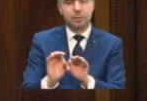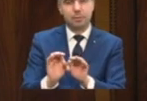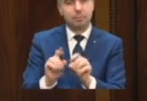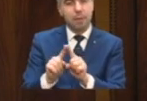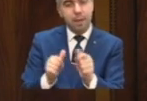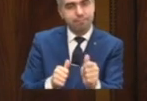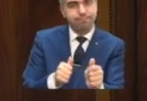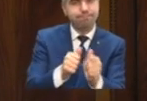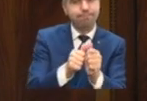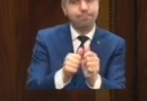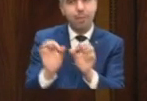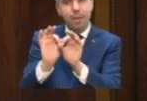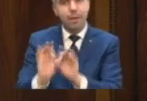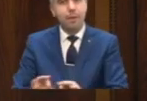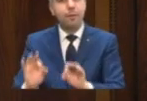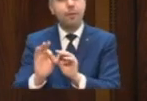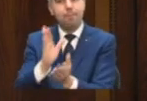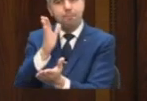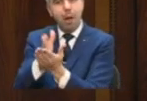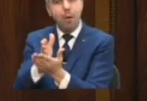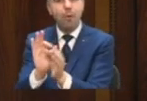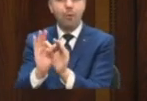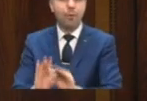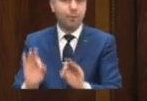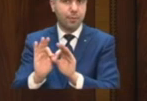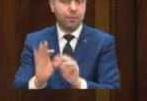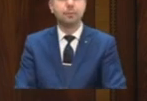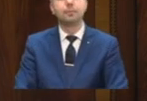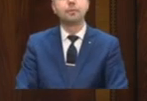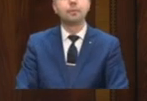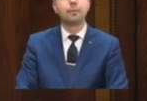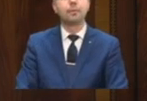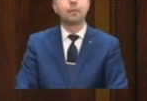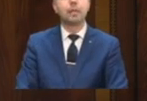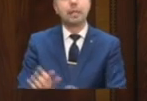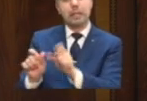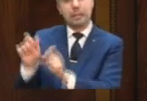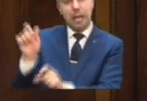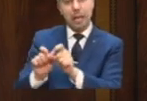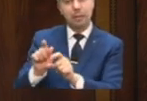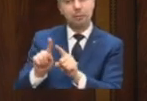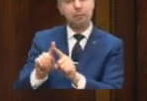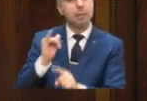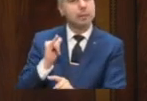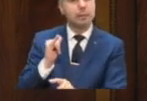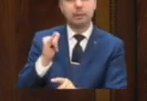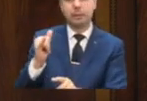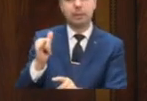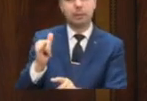وما كاينش هناك عداله جبائيه. وبالتالي فان هاد الناس هادو يعني يصرون على